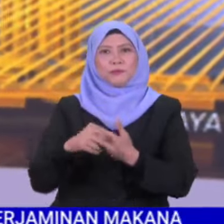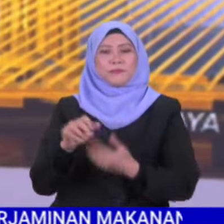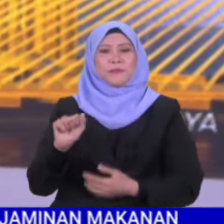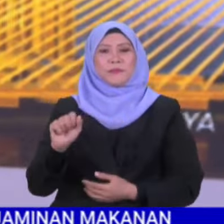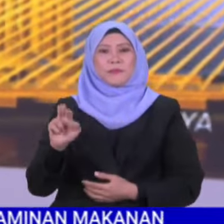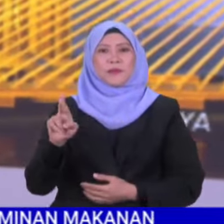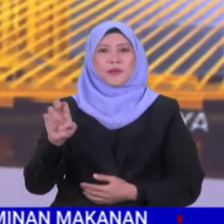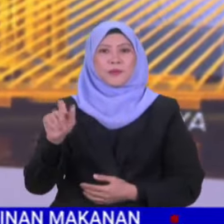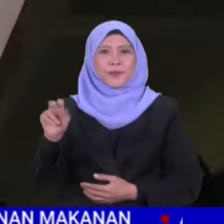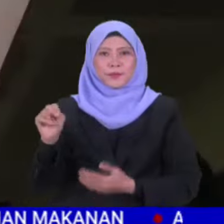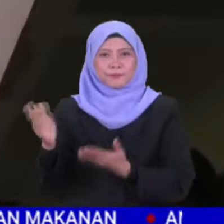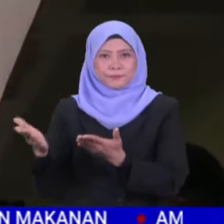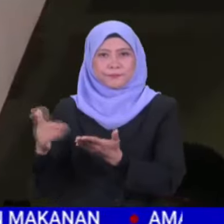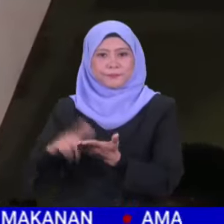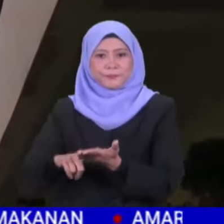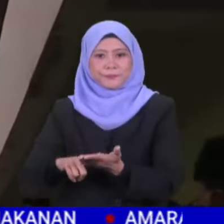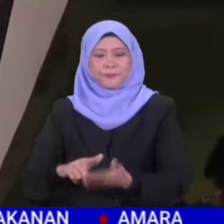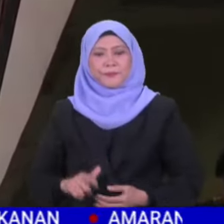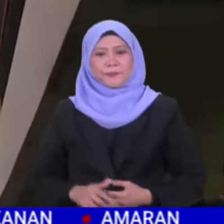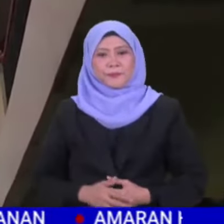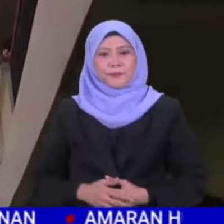Zaid.